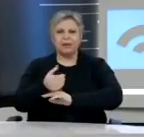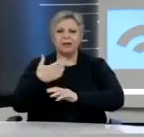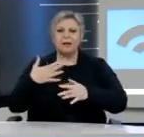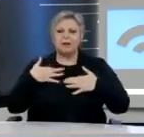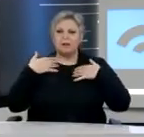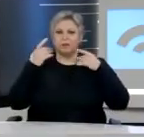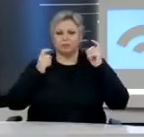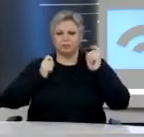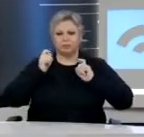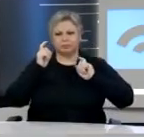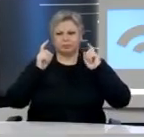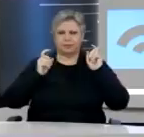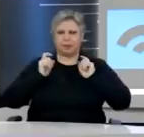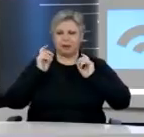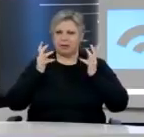Αναρωτιέμαι αν κάποιοι